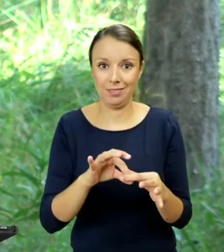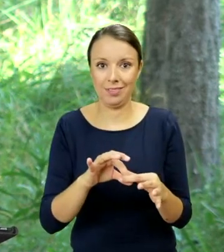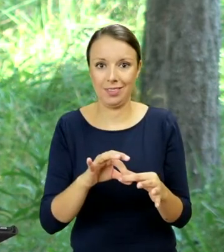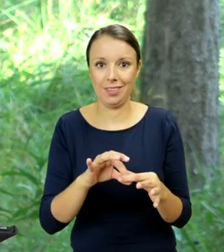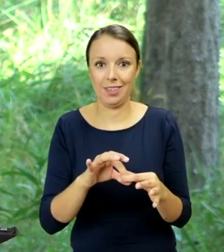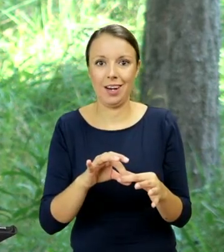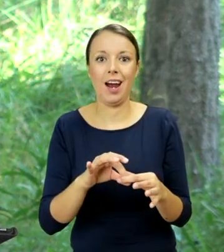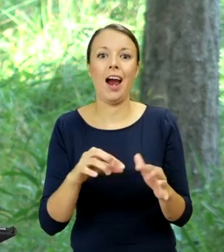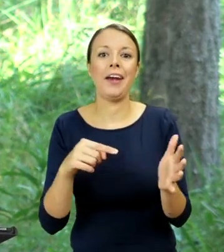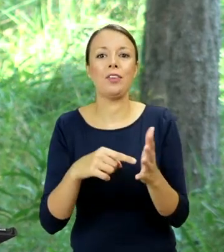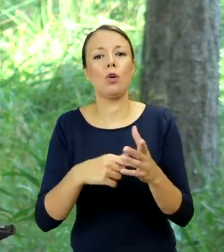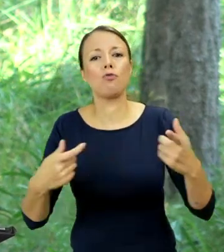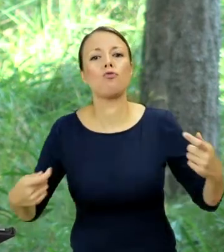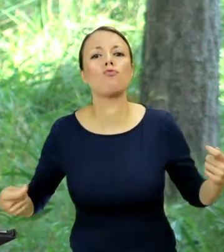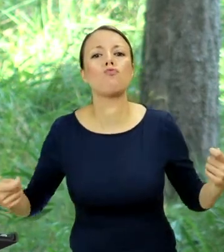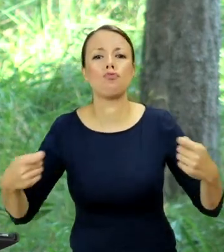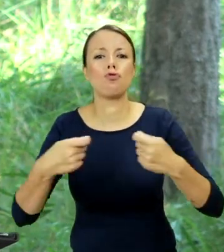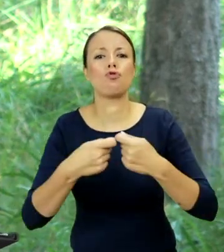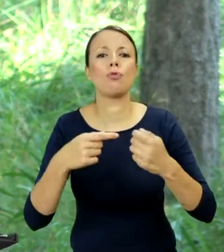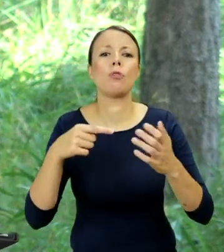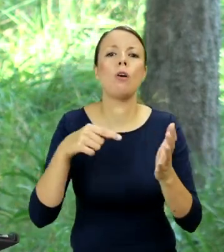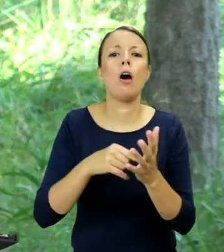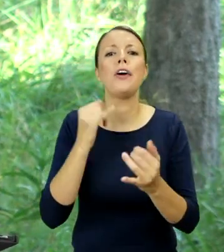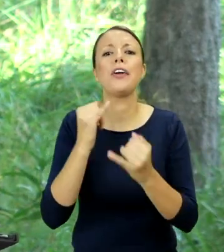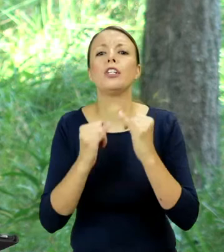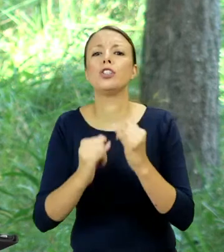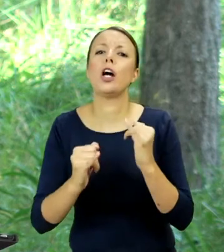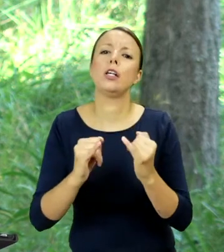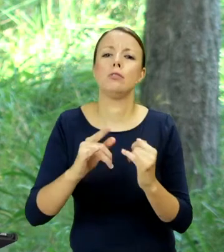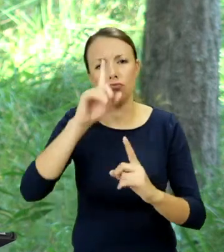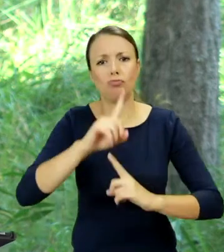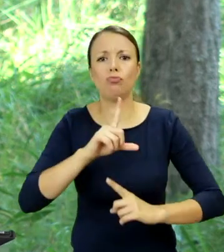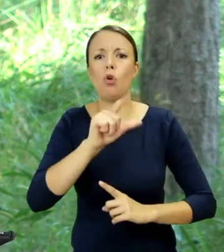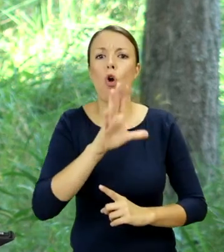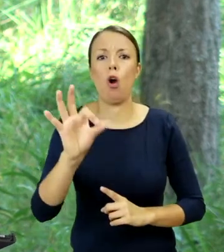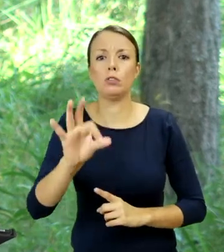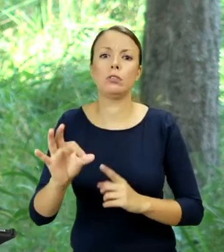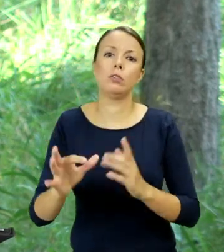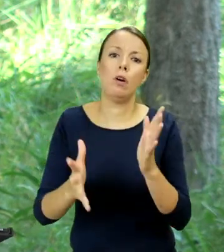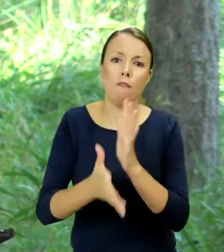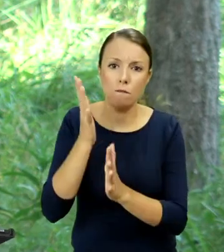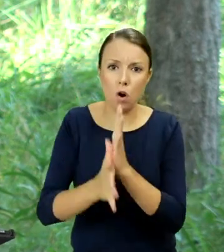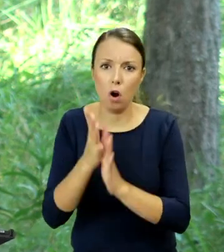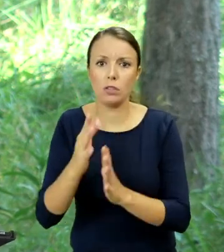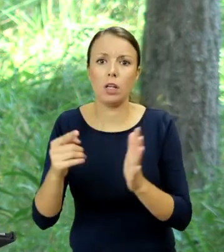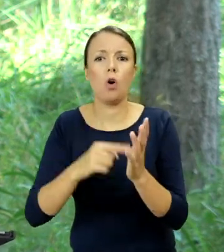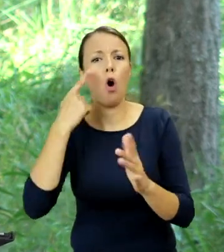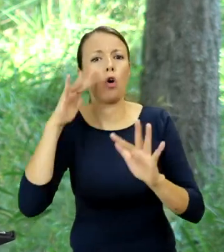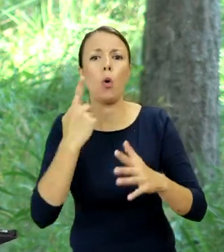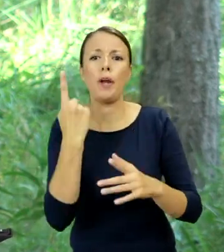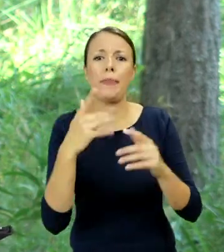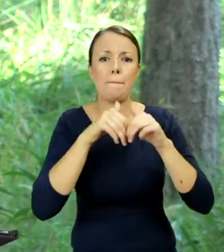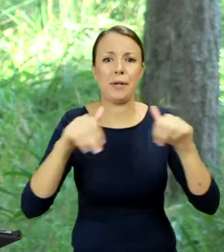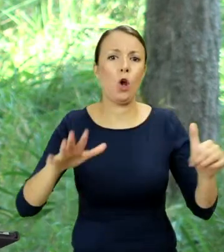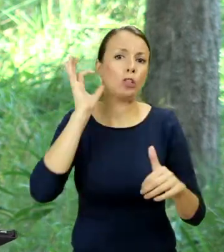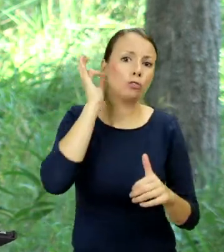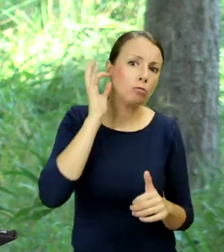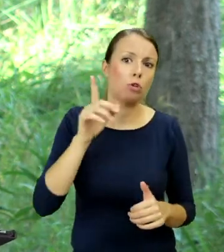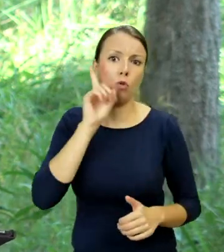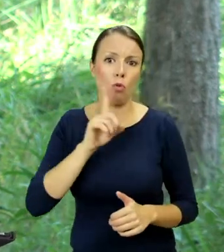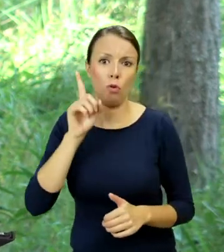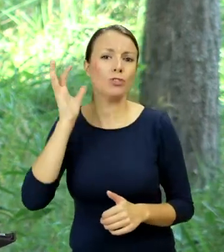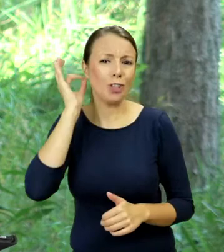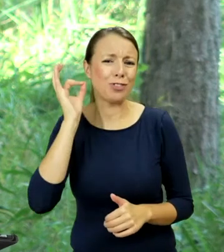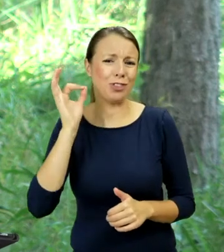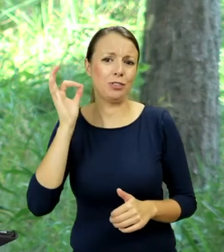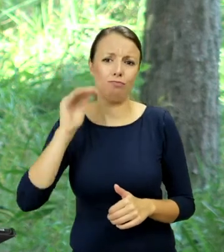do pełnienia służby na wypadek wojny około miliona dziewcząt i kobiet w tamtym czasie, co w jakimś sensie może tłumaczyć też